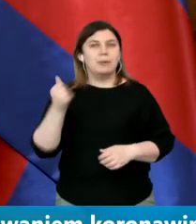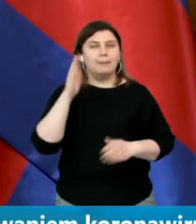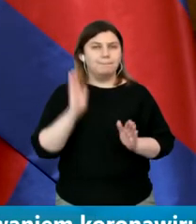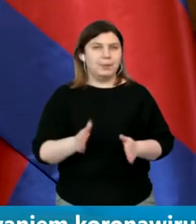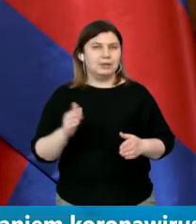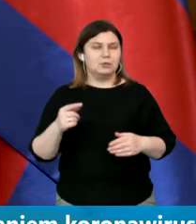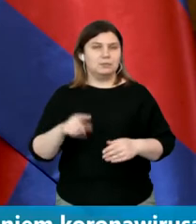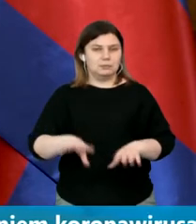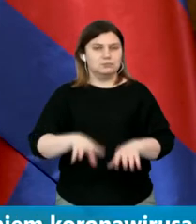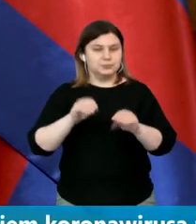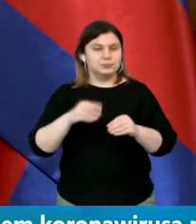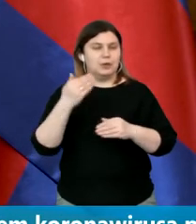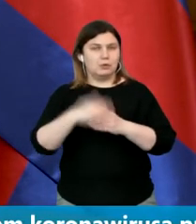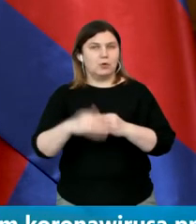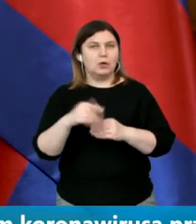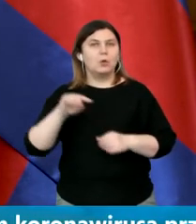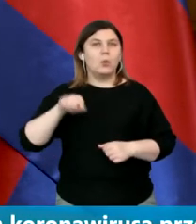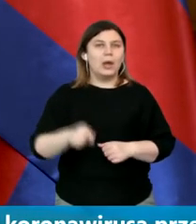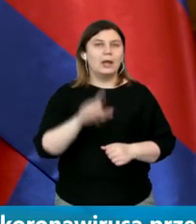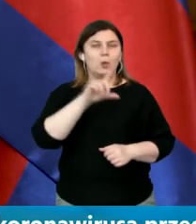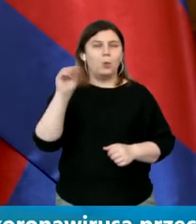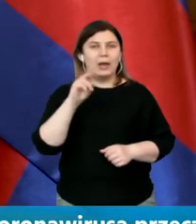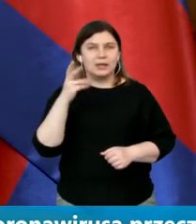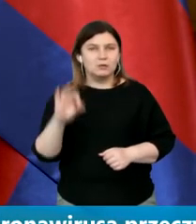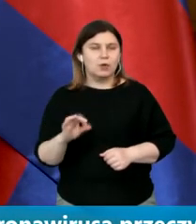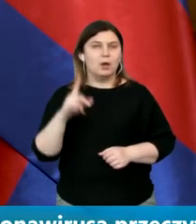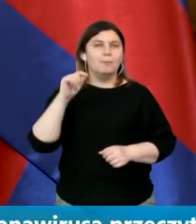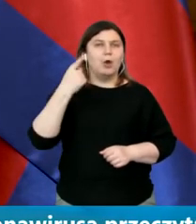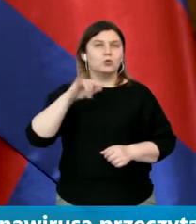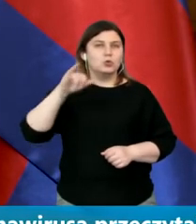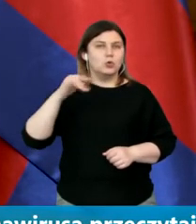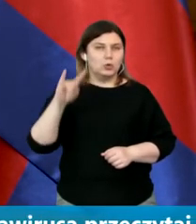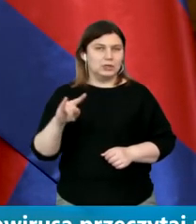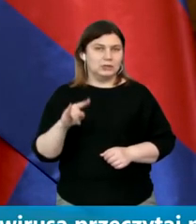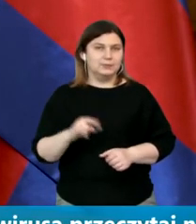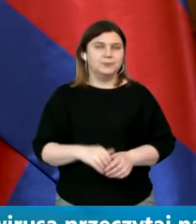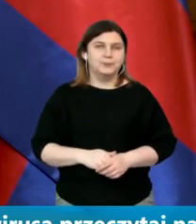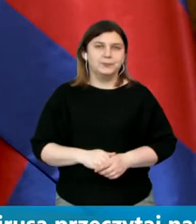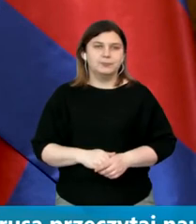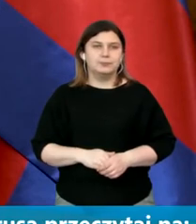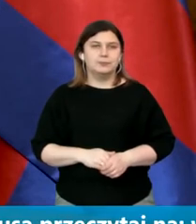się kończyły, a więc głębokie, a więc Łękno, a więc podjuchy i to już będzie pewien oddech.